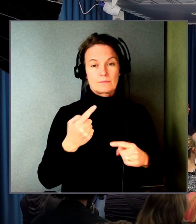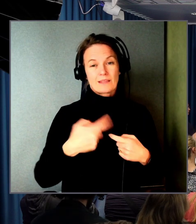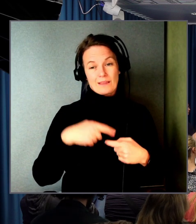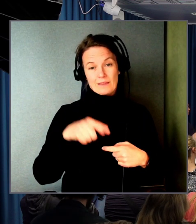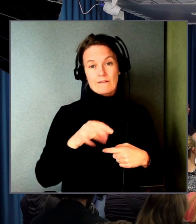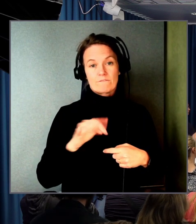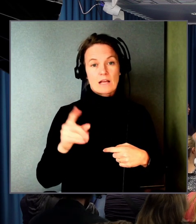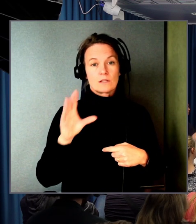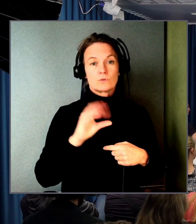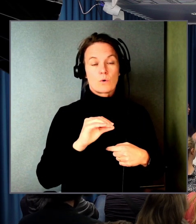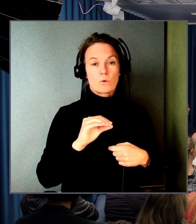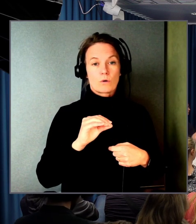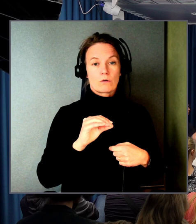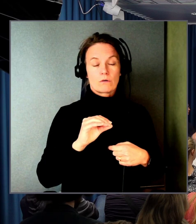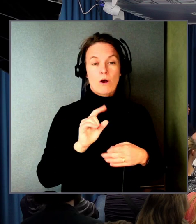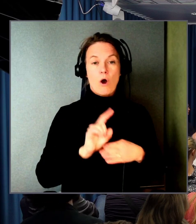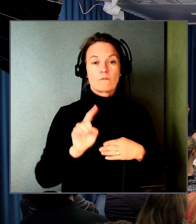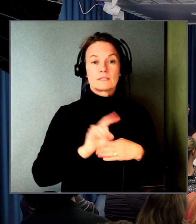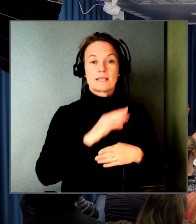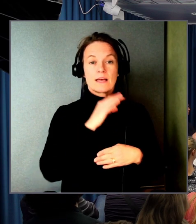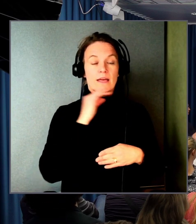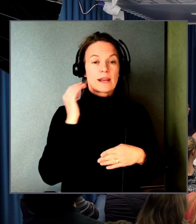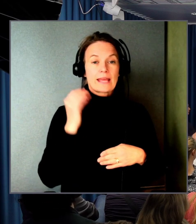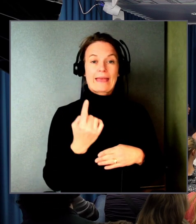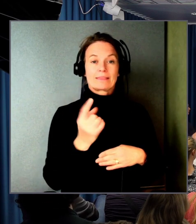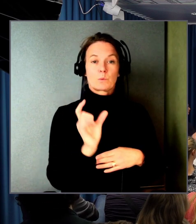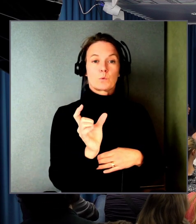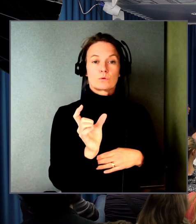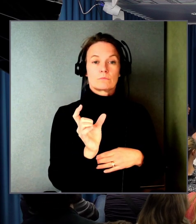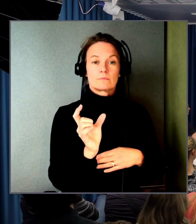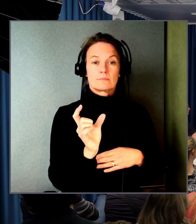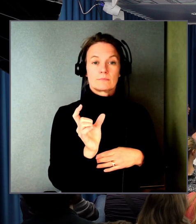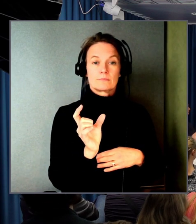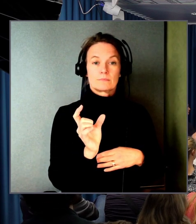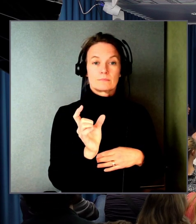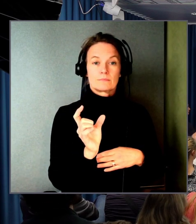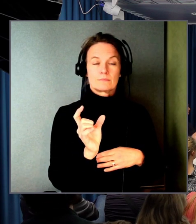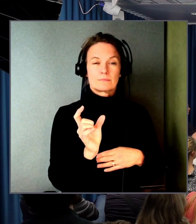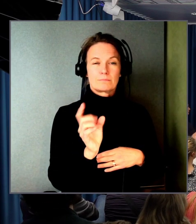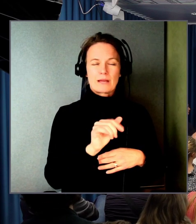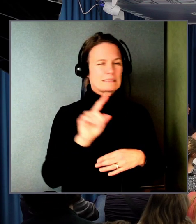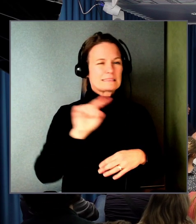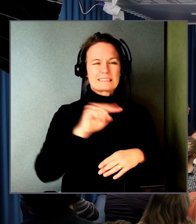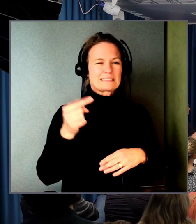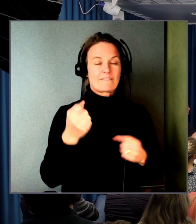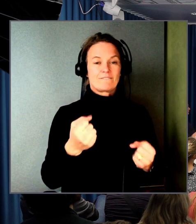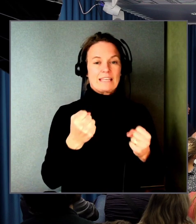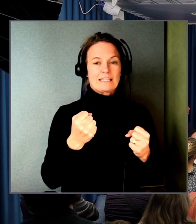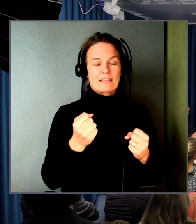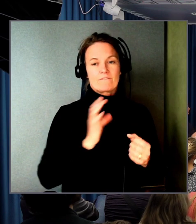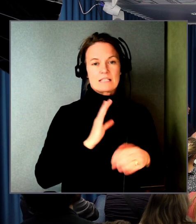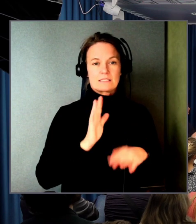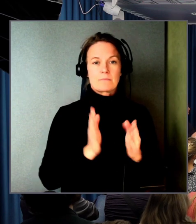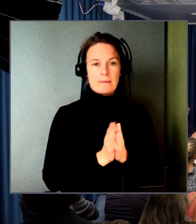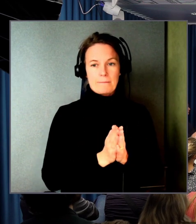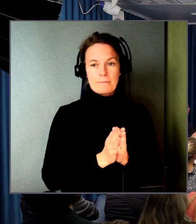det egentligen allra ofta sträcka med ett ord eh bara liksom att det nödvändiga framgår Eh Men